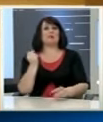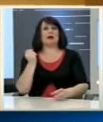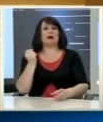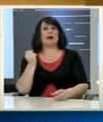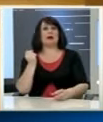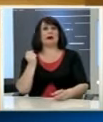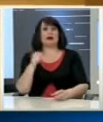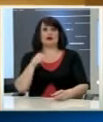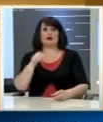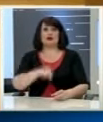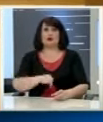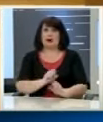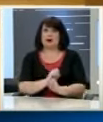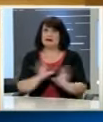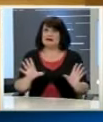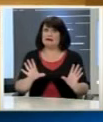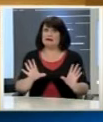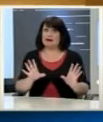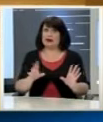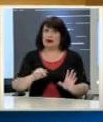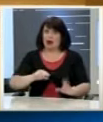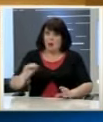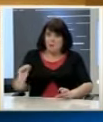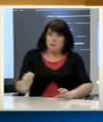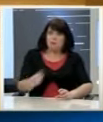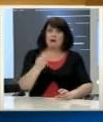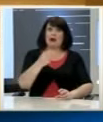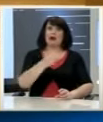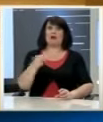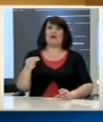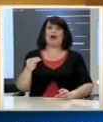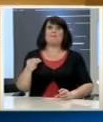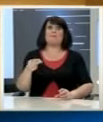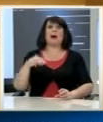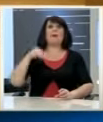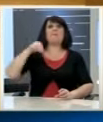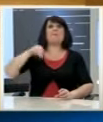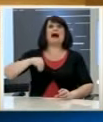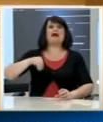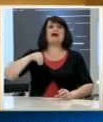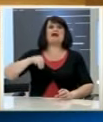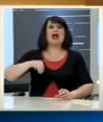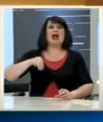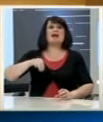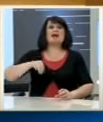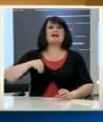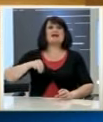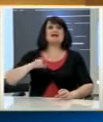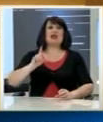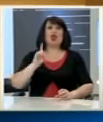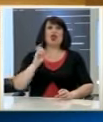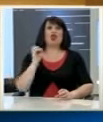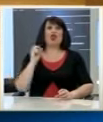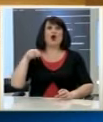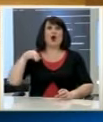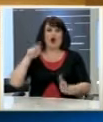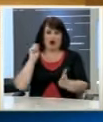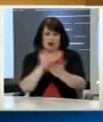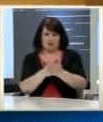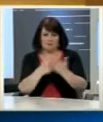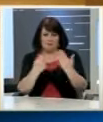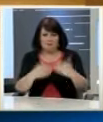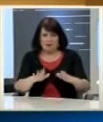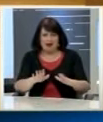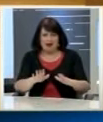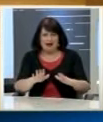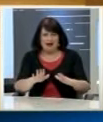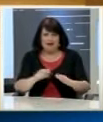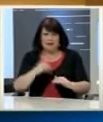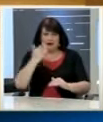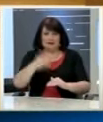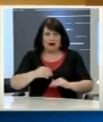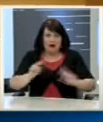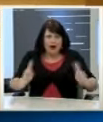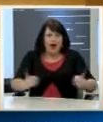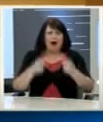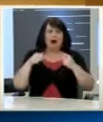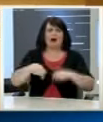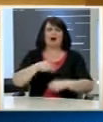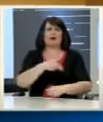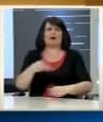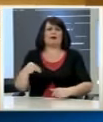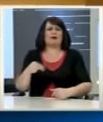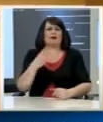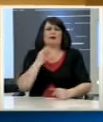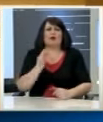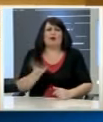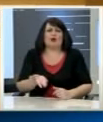προέκυψε ζήτημα με τον κύριο μαρινάκη μετά την υπόθεση του δολ εάν πράγματι υπήρχε τέτοιο ζήτημα θα έπρεπε